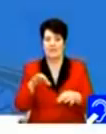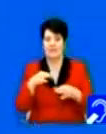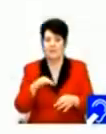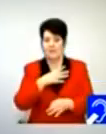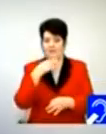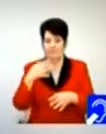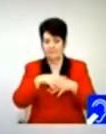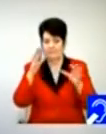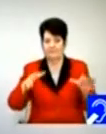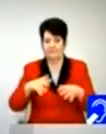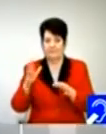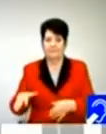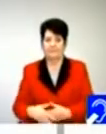moloz.